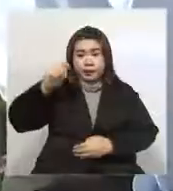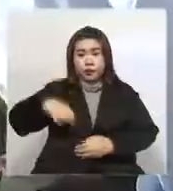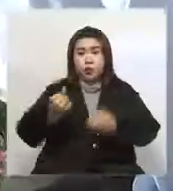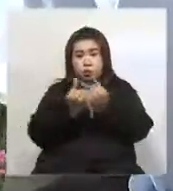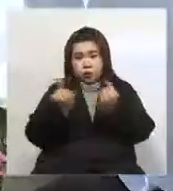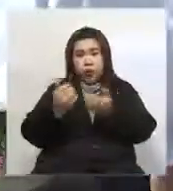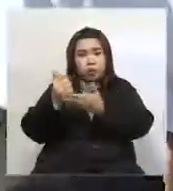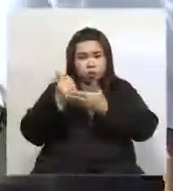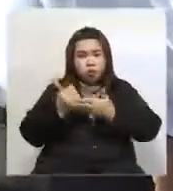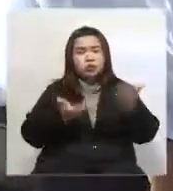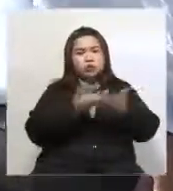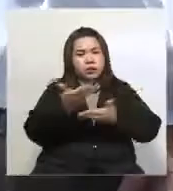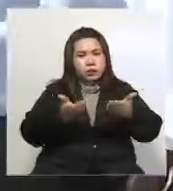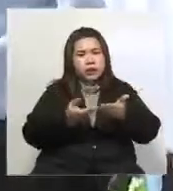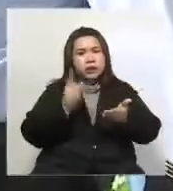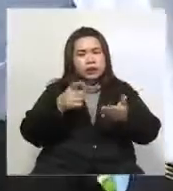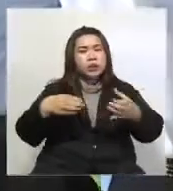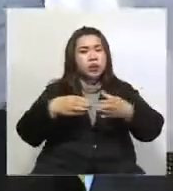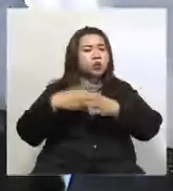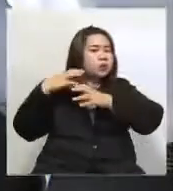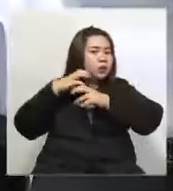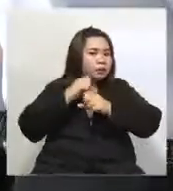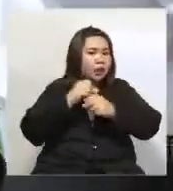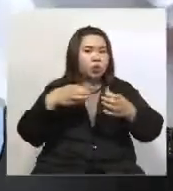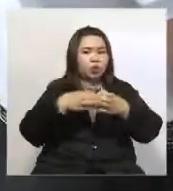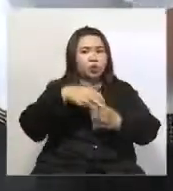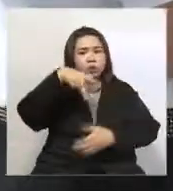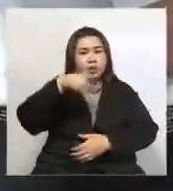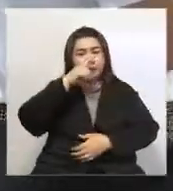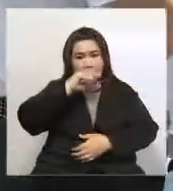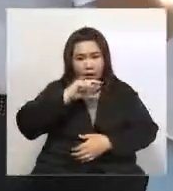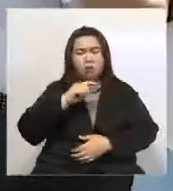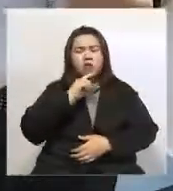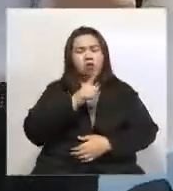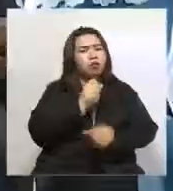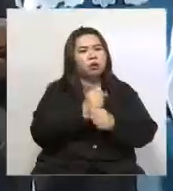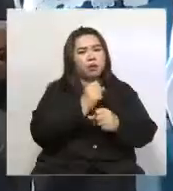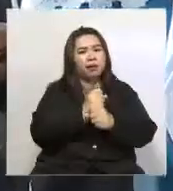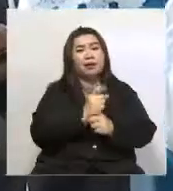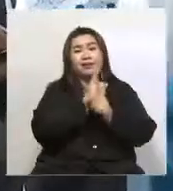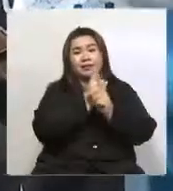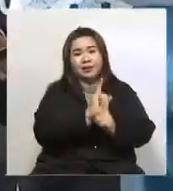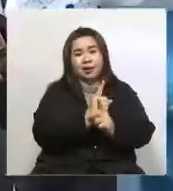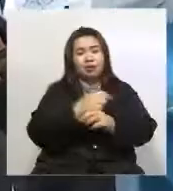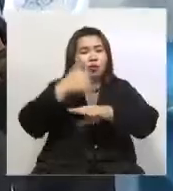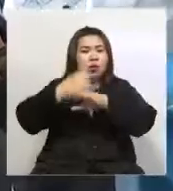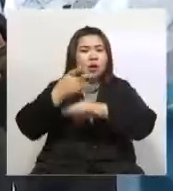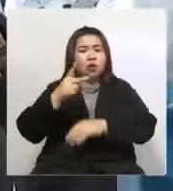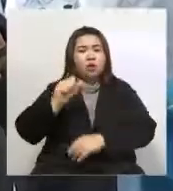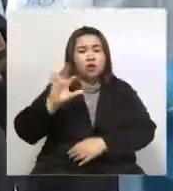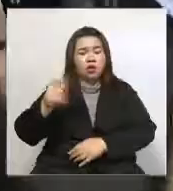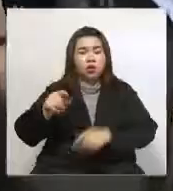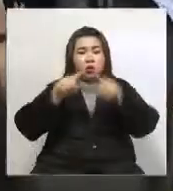นูญวินิจฉัยเนื่องจากพรรคประชาธิปัตย์และพรรคเพื่อไทยเห็นว่าการดำเนินการตามคำสั่งหัวหน้าคสช.ที่